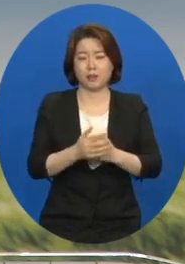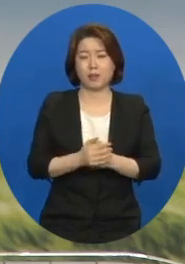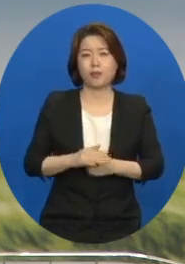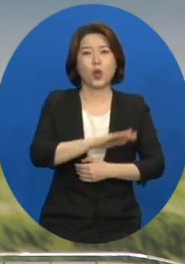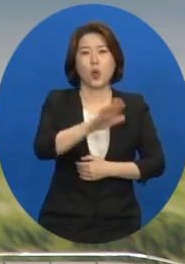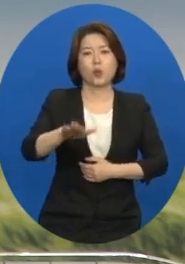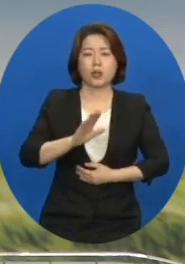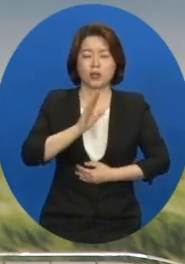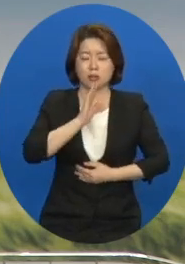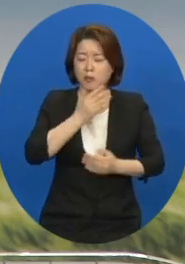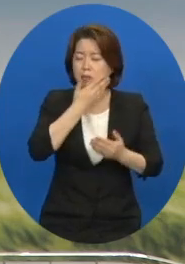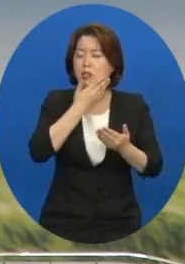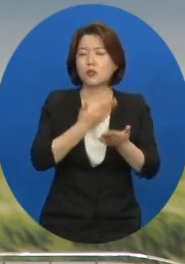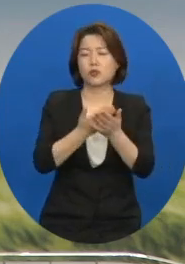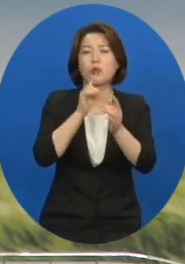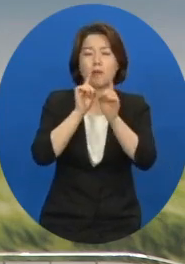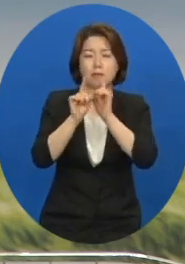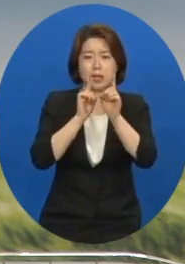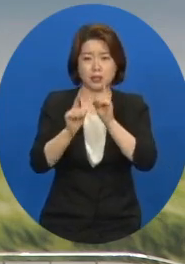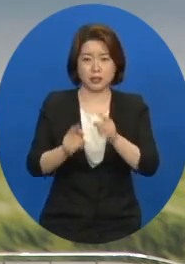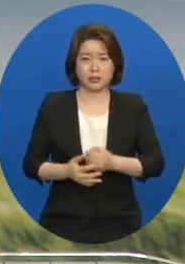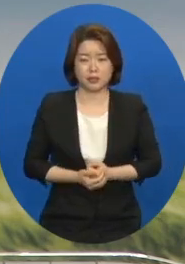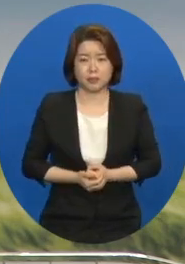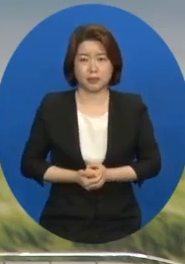매우 중요해요.